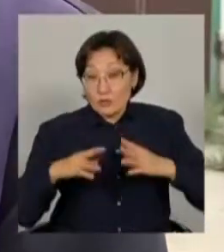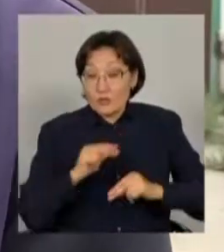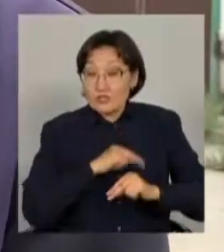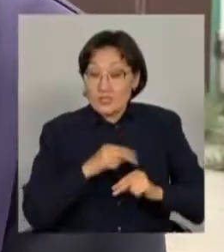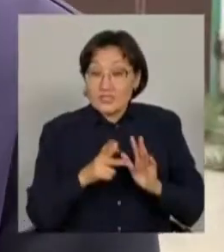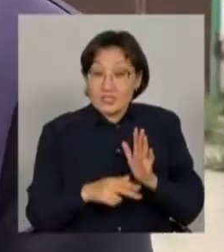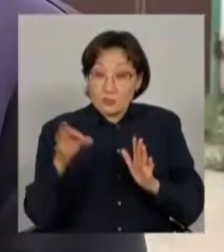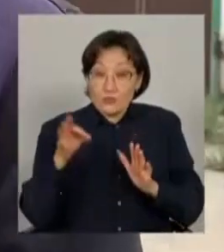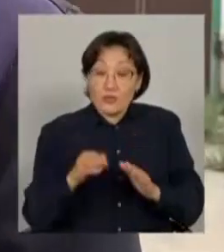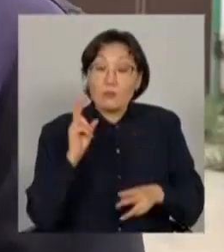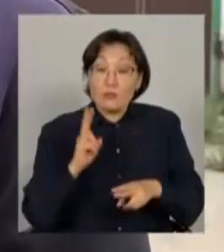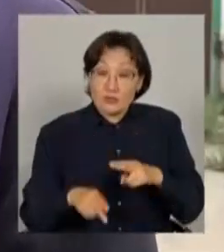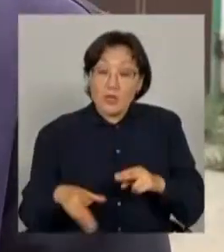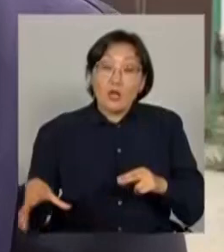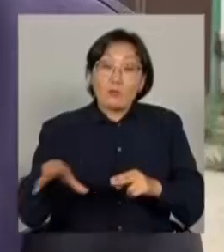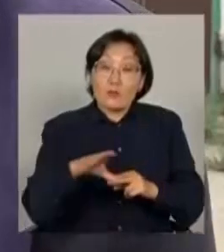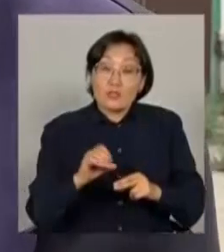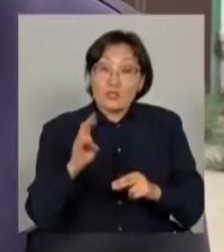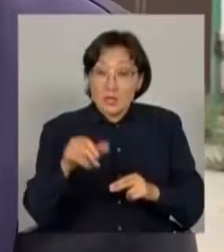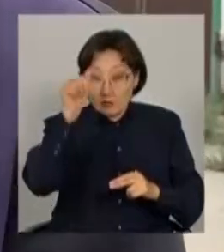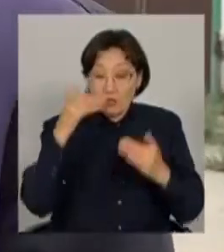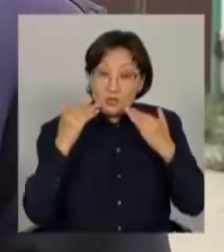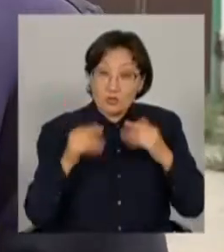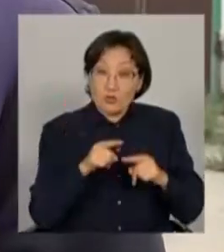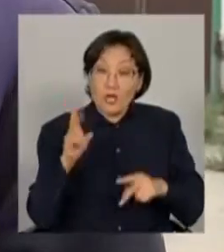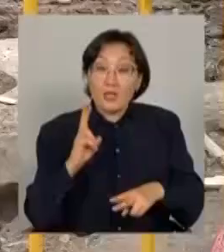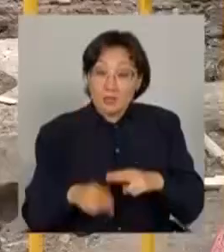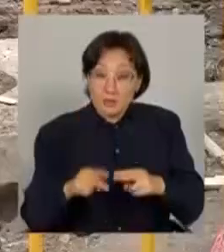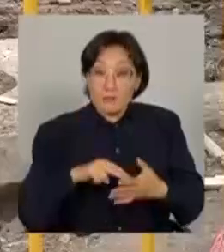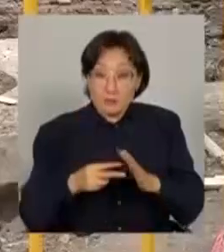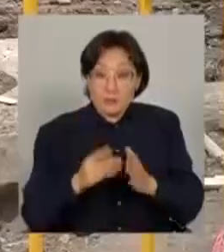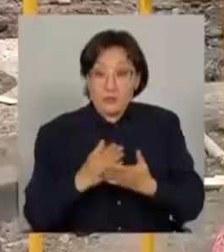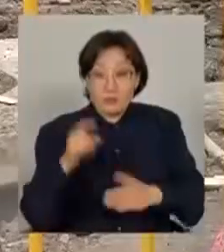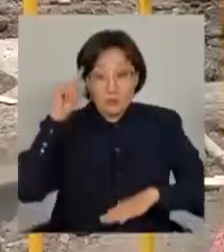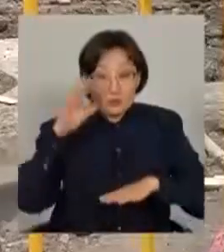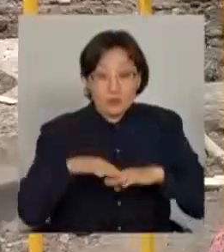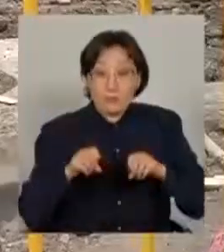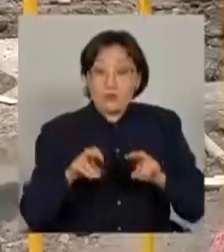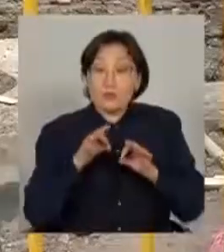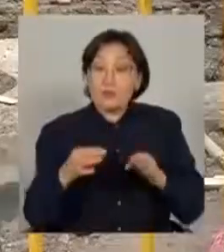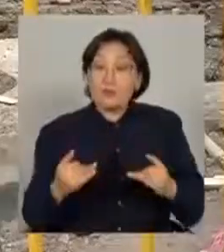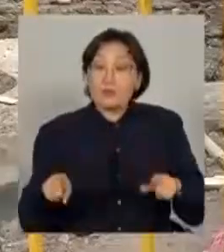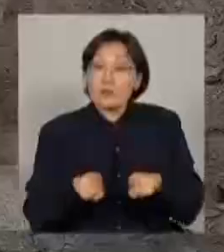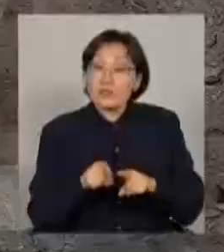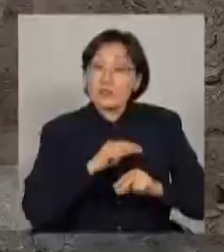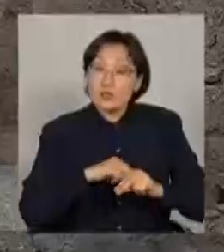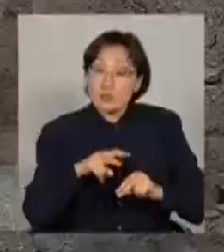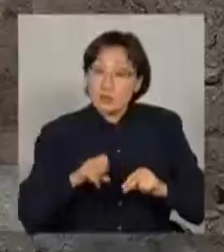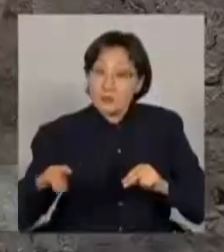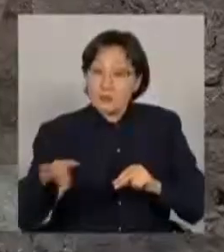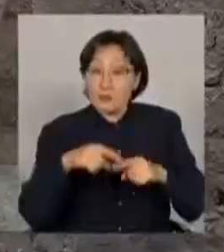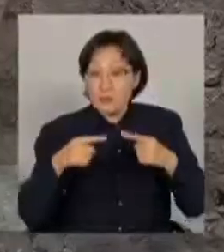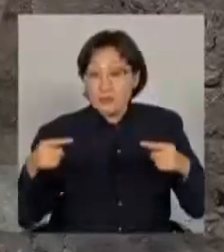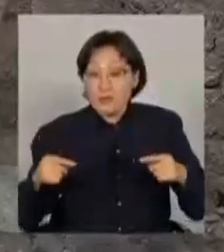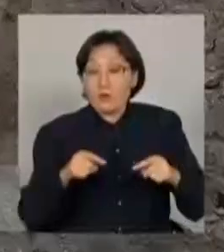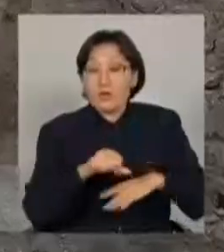жұмыстың 80% бітті. Бәрін қарашаның соңына қарай аяқтаймыз. Әкімдік өкілінің айтуынша, бүгінде мұндай жұмыстар Алатау ауданының басқа